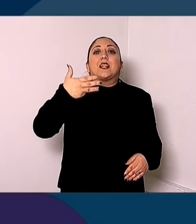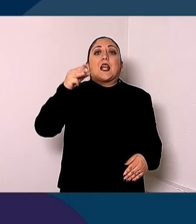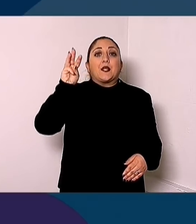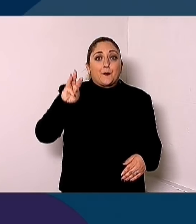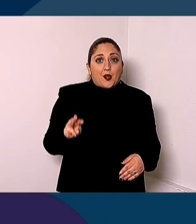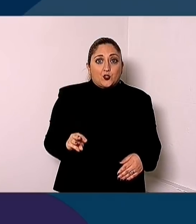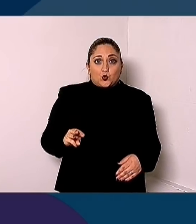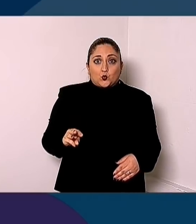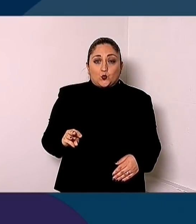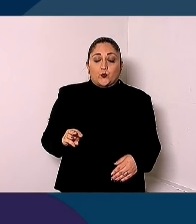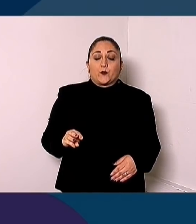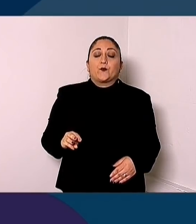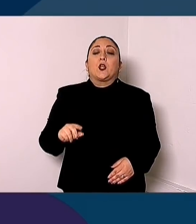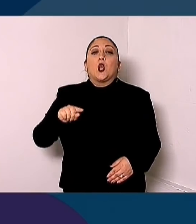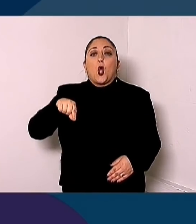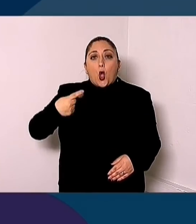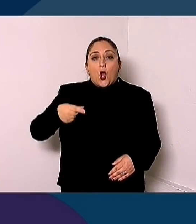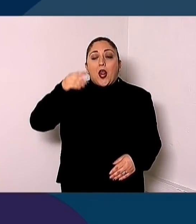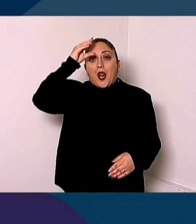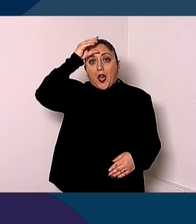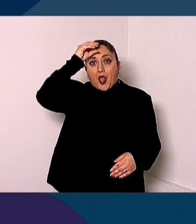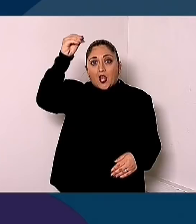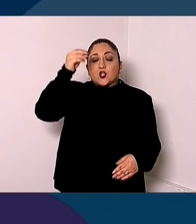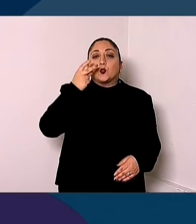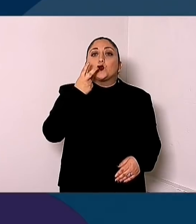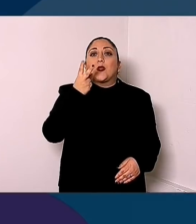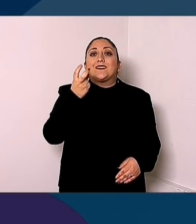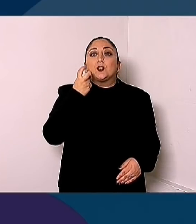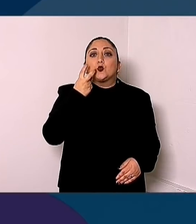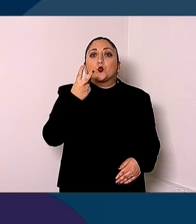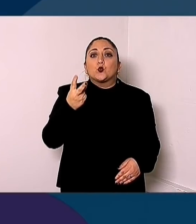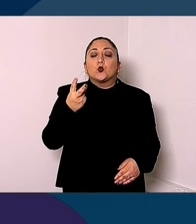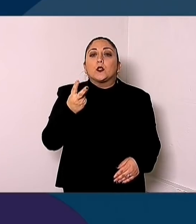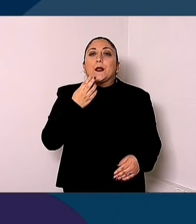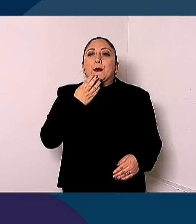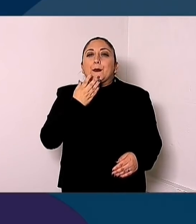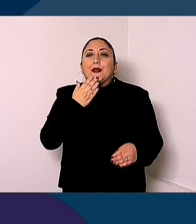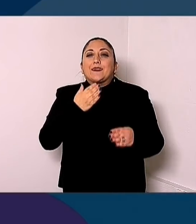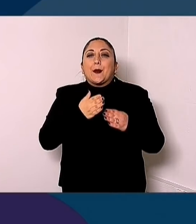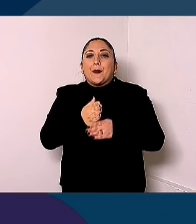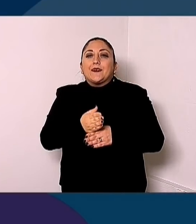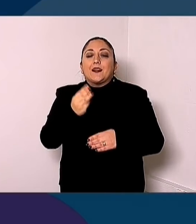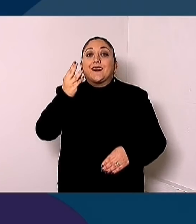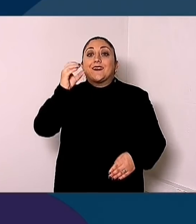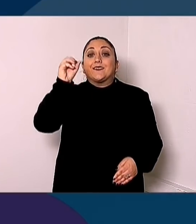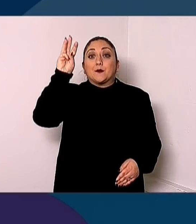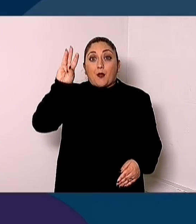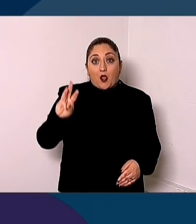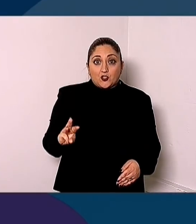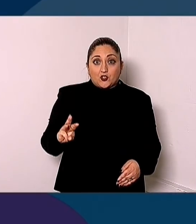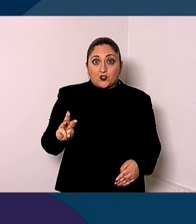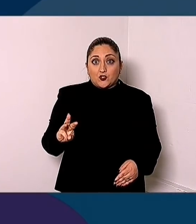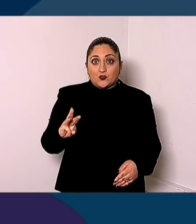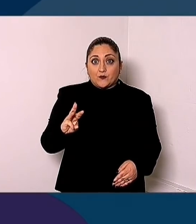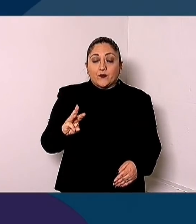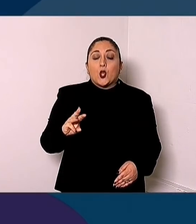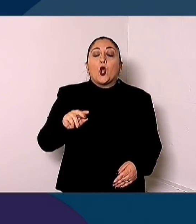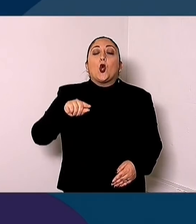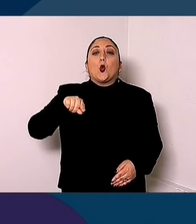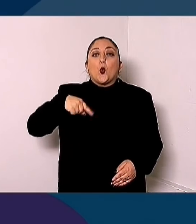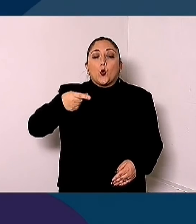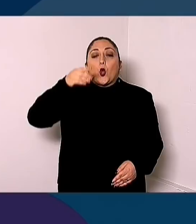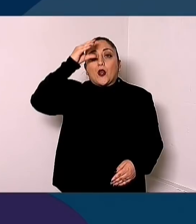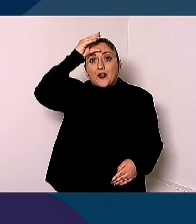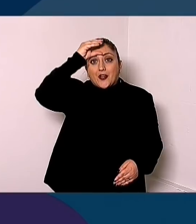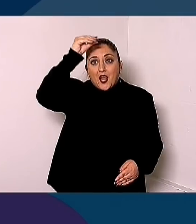ta' Marzu, raġel ieħor ta' 22 sena bis-sintomi fit-30 ta' Marzu, raġel